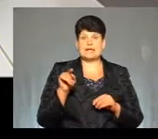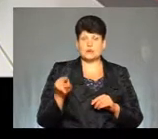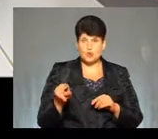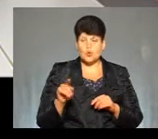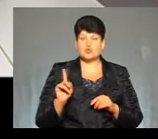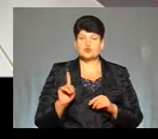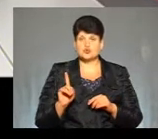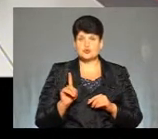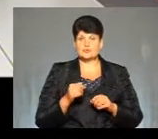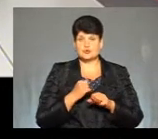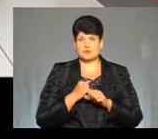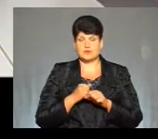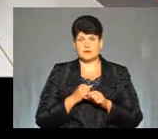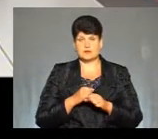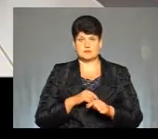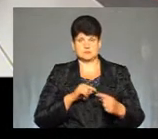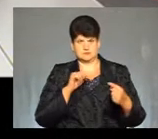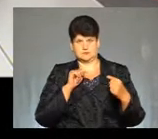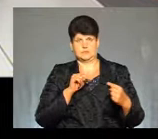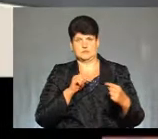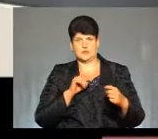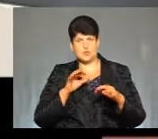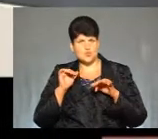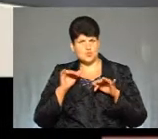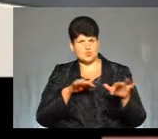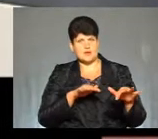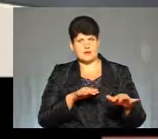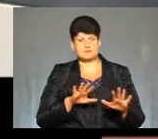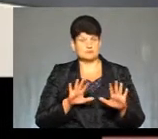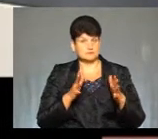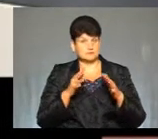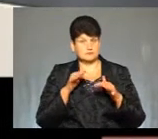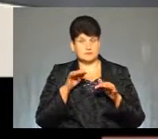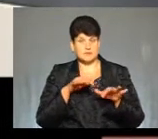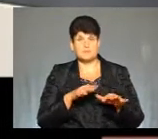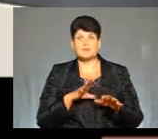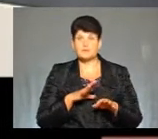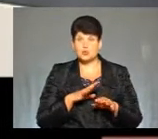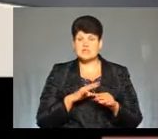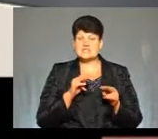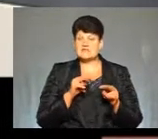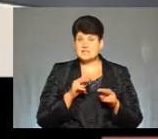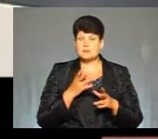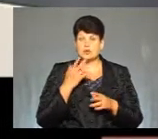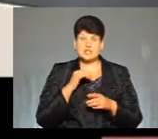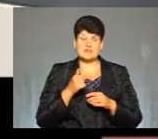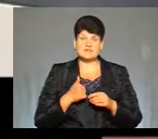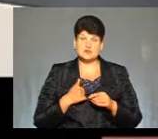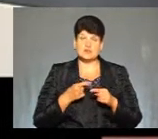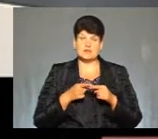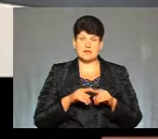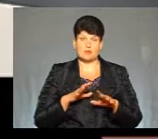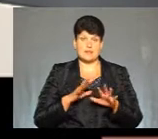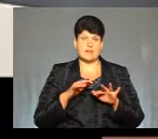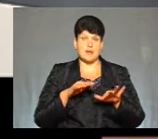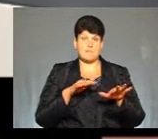нанести відповідний удар у випадку нападу. Бо ми вже були свідками, коли військова техніка була на